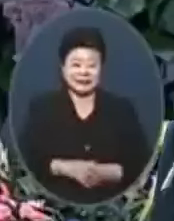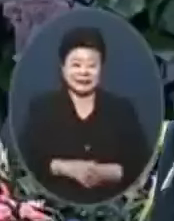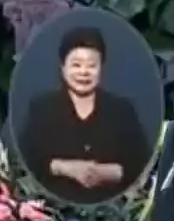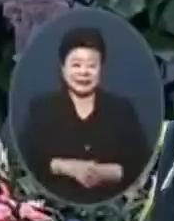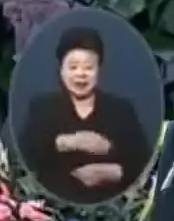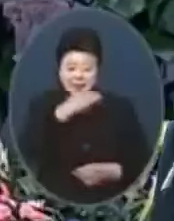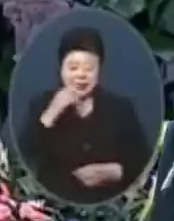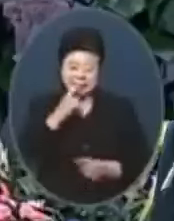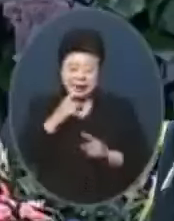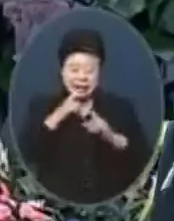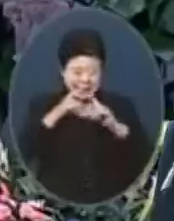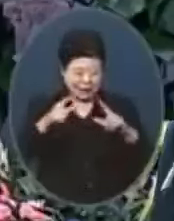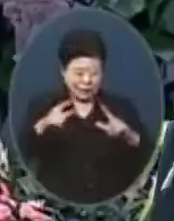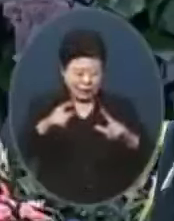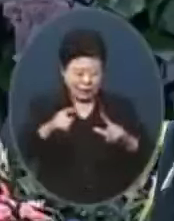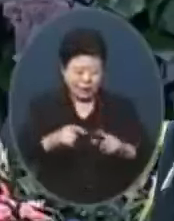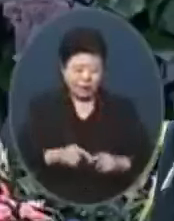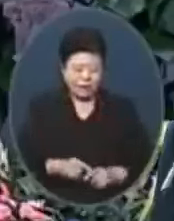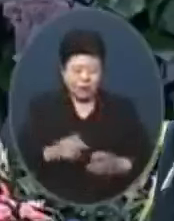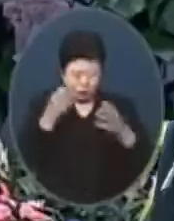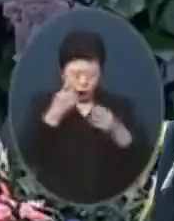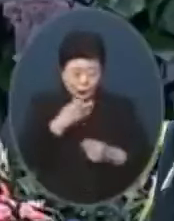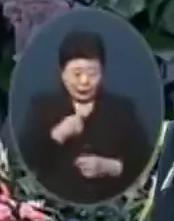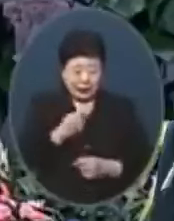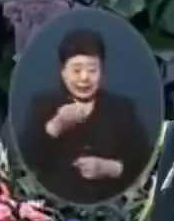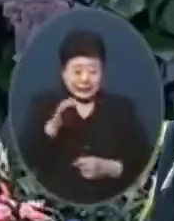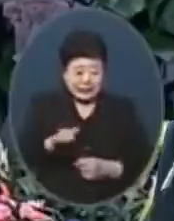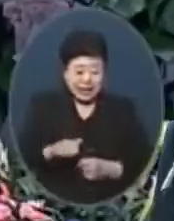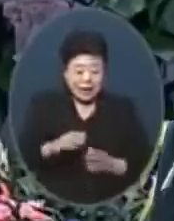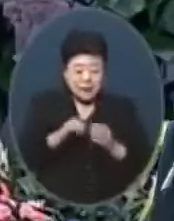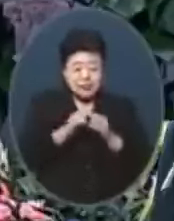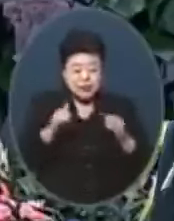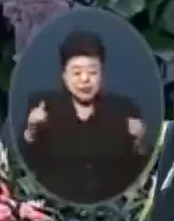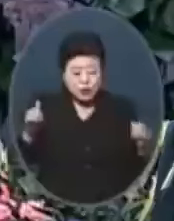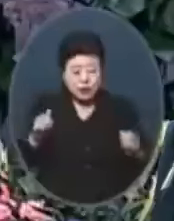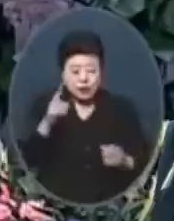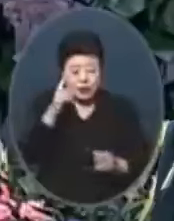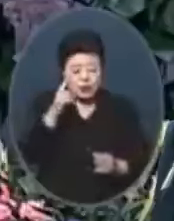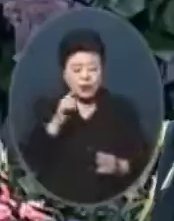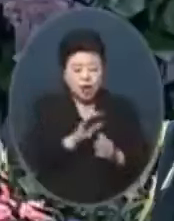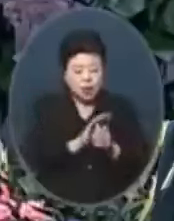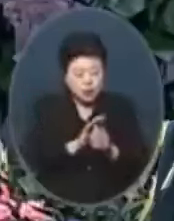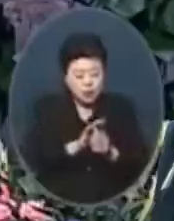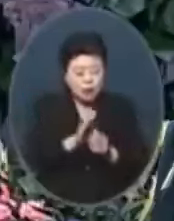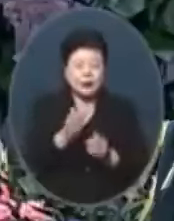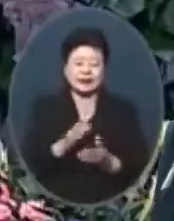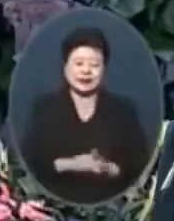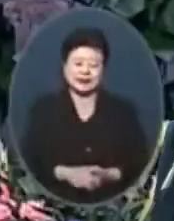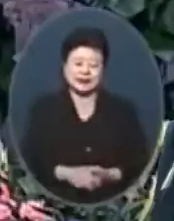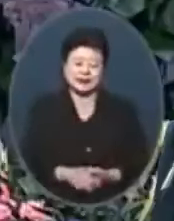바른 말을 해서 큰 고통을 당했으나 민족을 위로하는 위로가 되었던 것입니다.